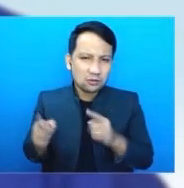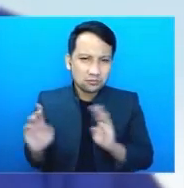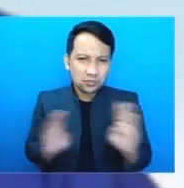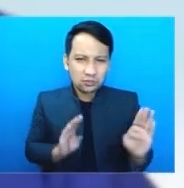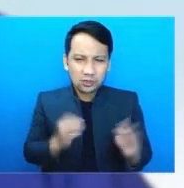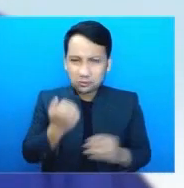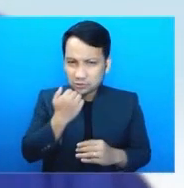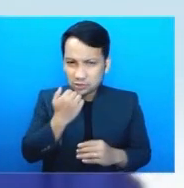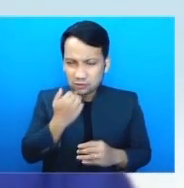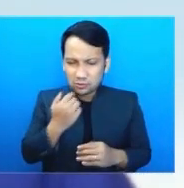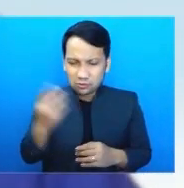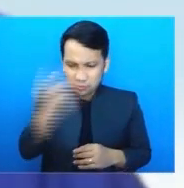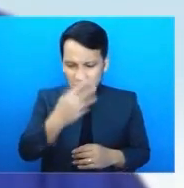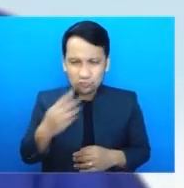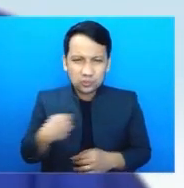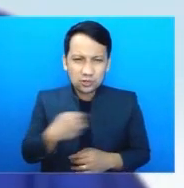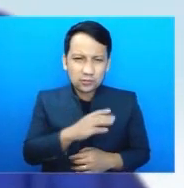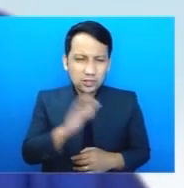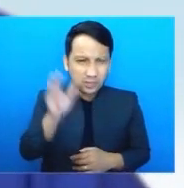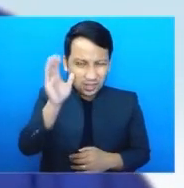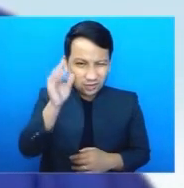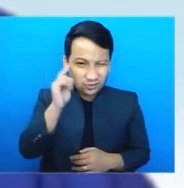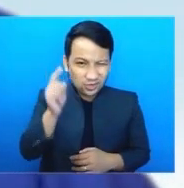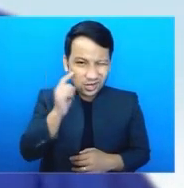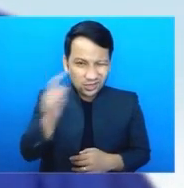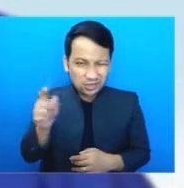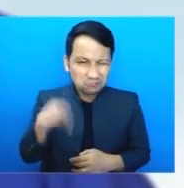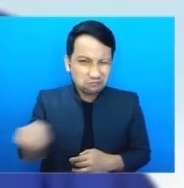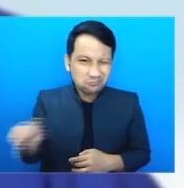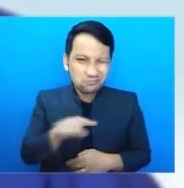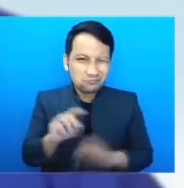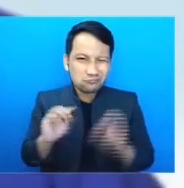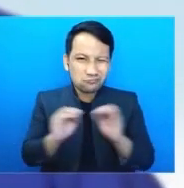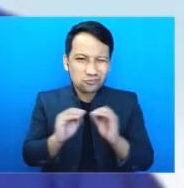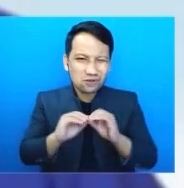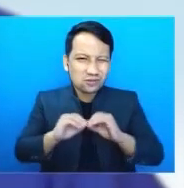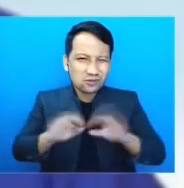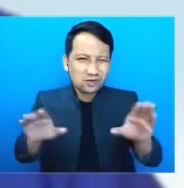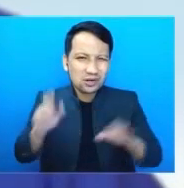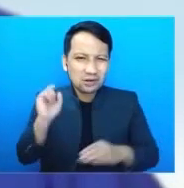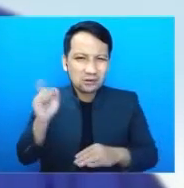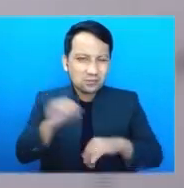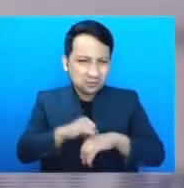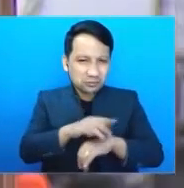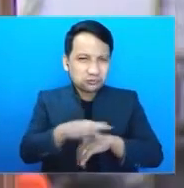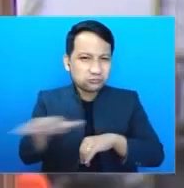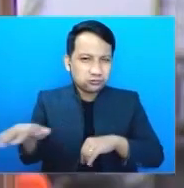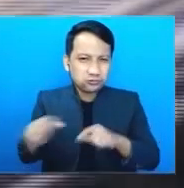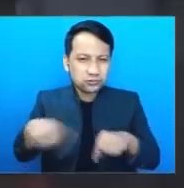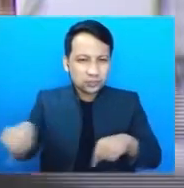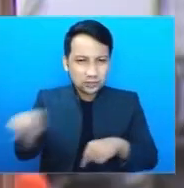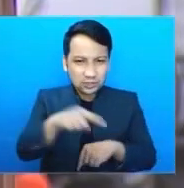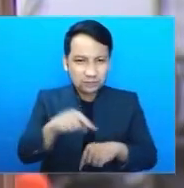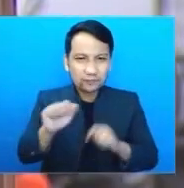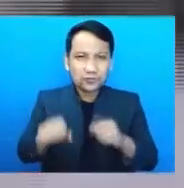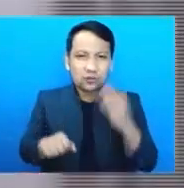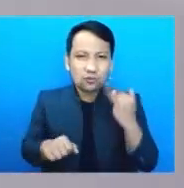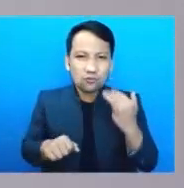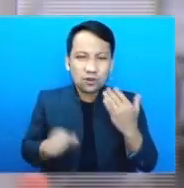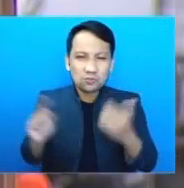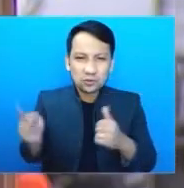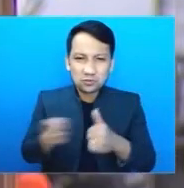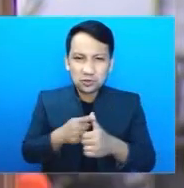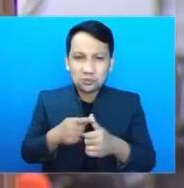ni Congressman Carlos Zarate, lalo raw magiging malaki ang impluwensya ng mga troll farm dahil sa unang